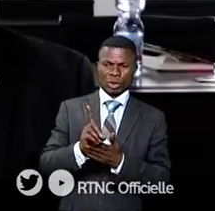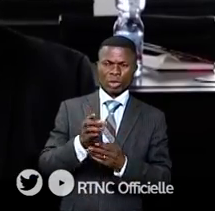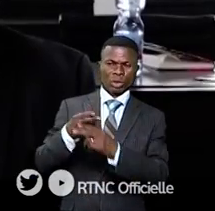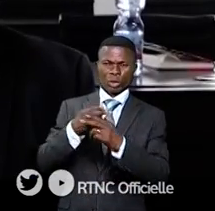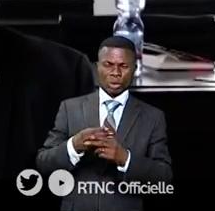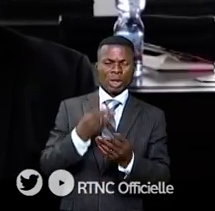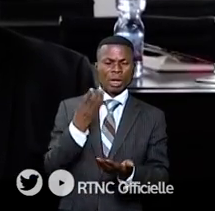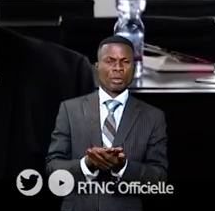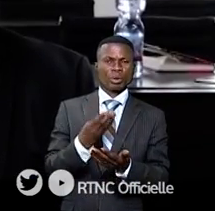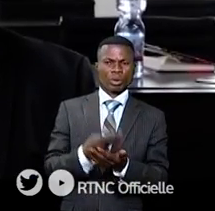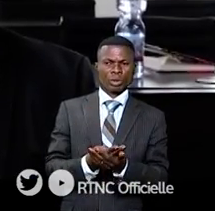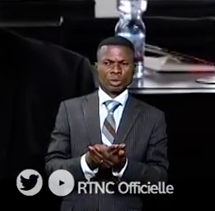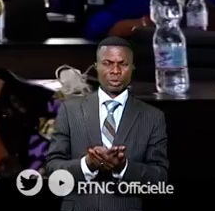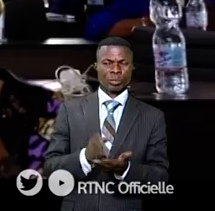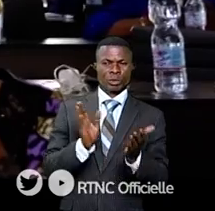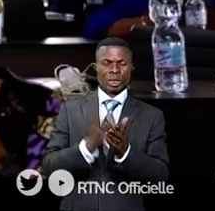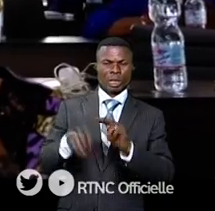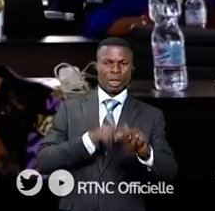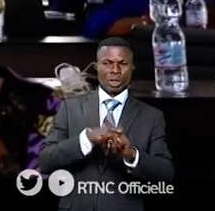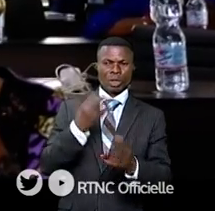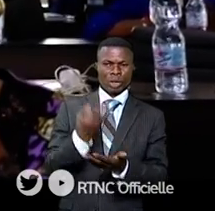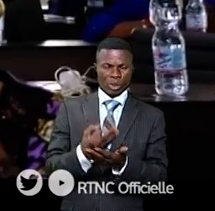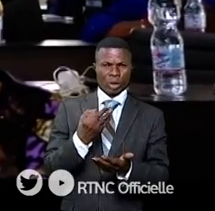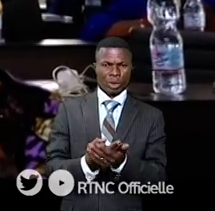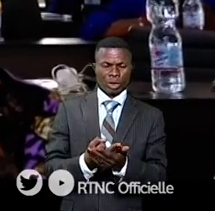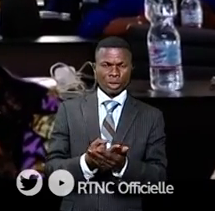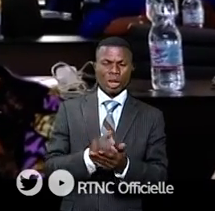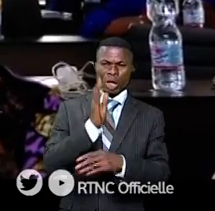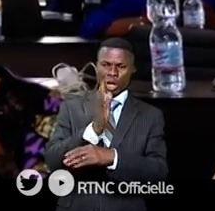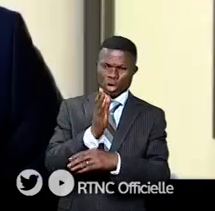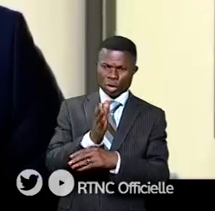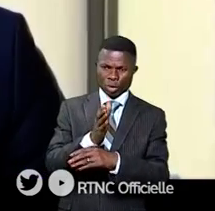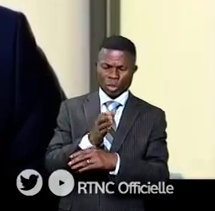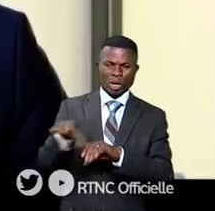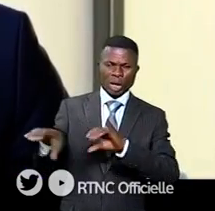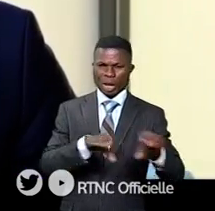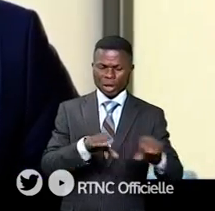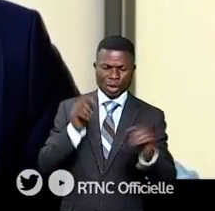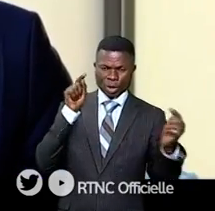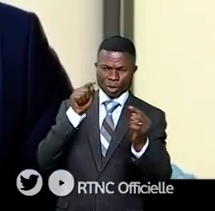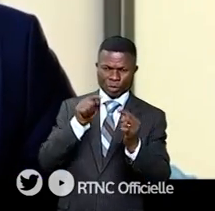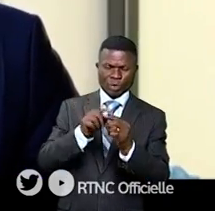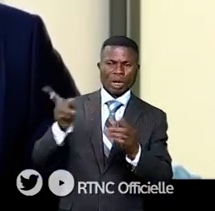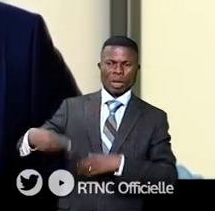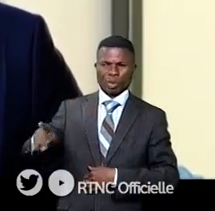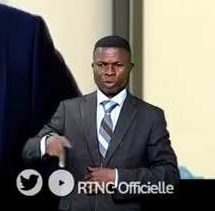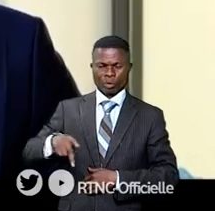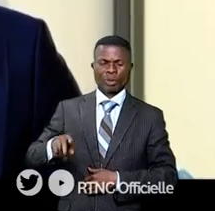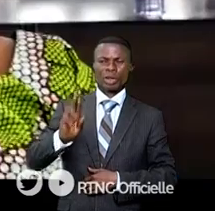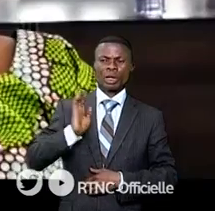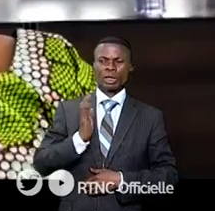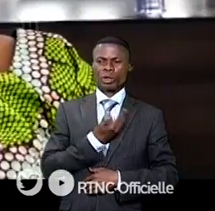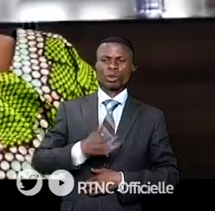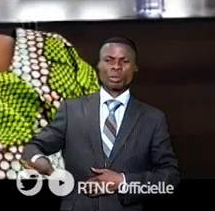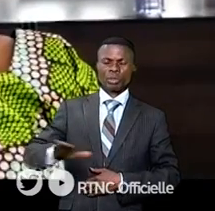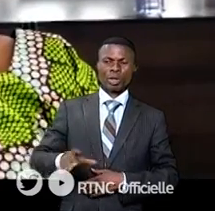et du budget, l'École nationale des finances NF oriente désormais son action vers les provinces de la RDC.